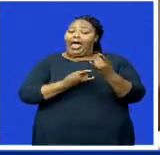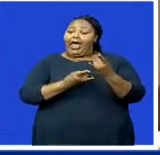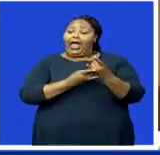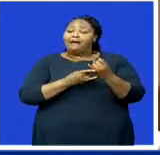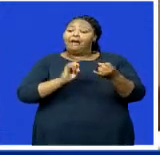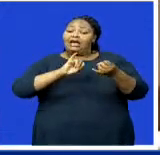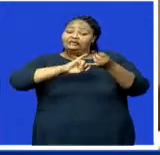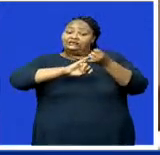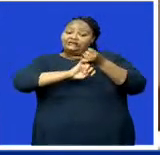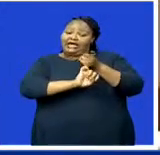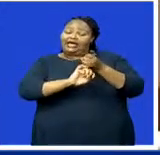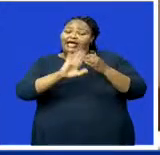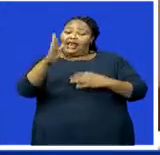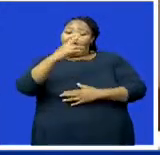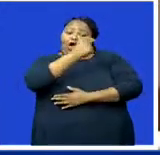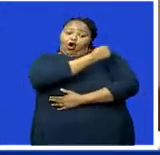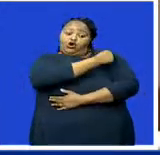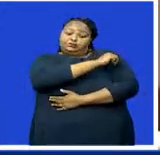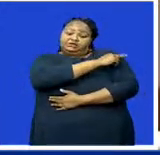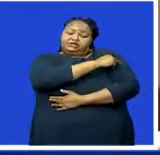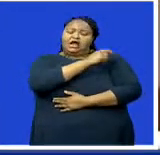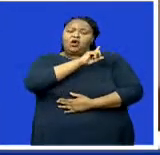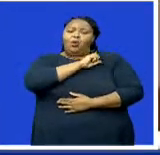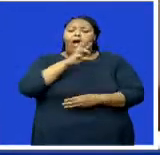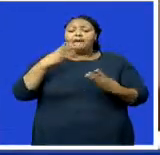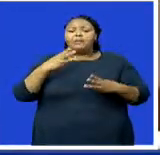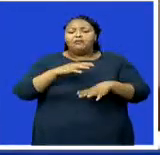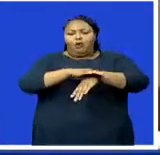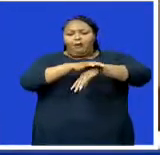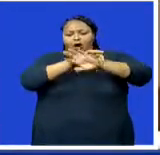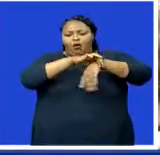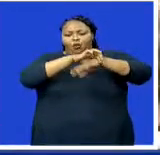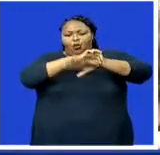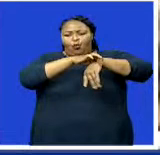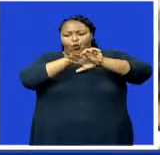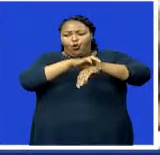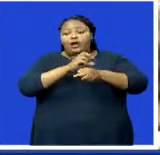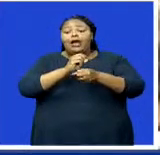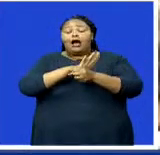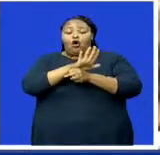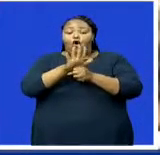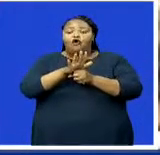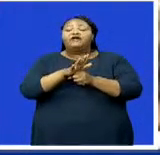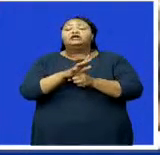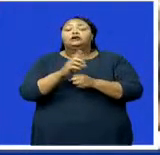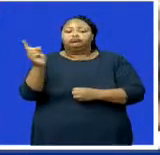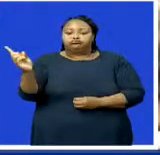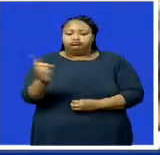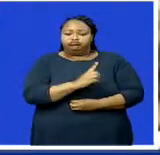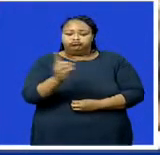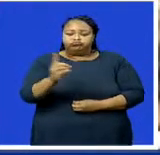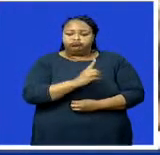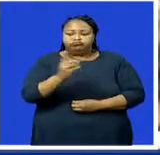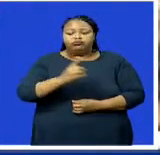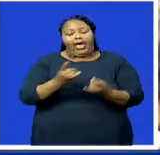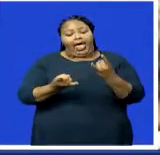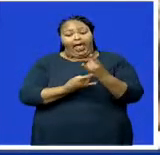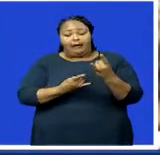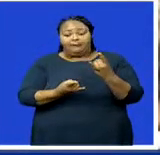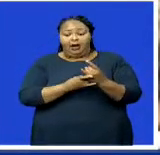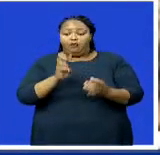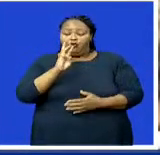ukuthi laba banje kulomkhuhlane baya khona. Wakhulumasana nathi minister wase health wathi